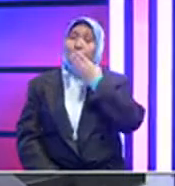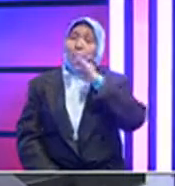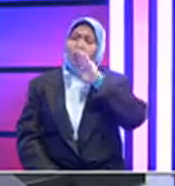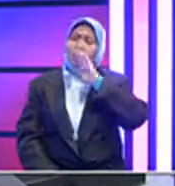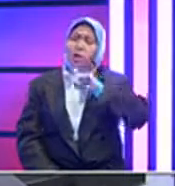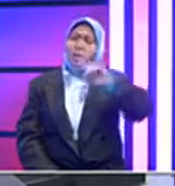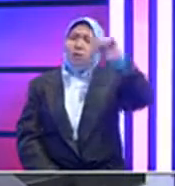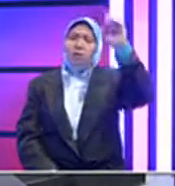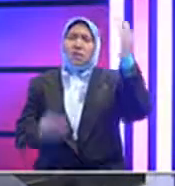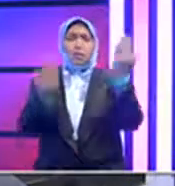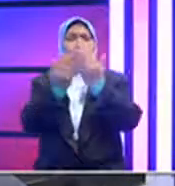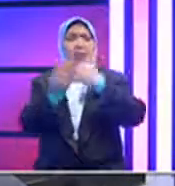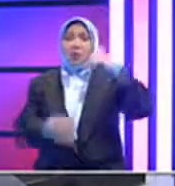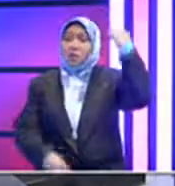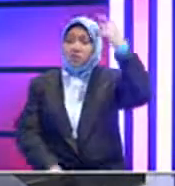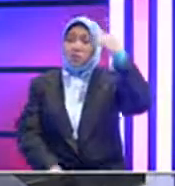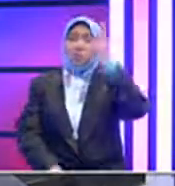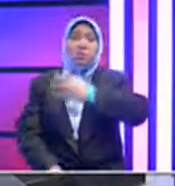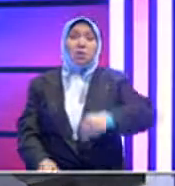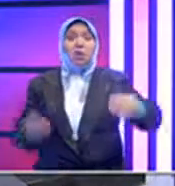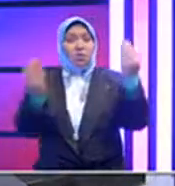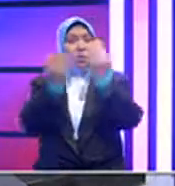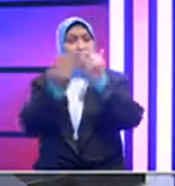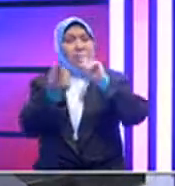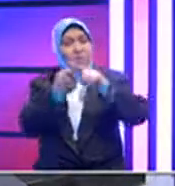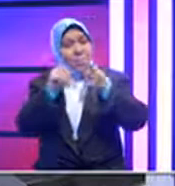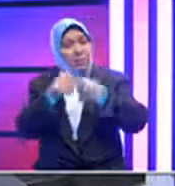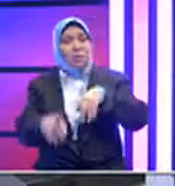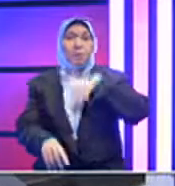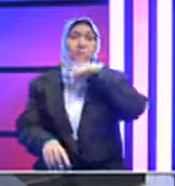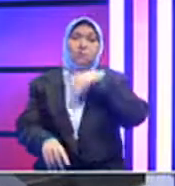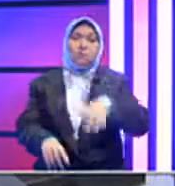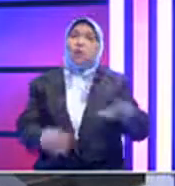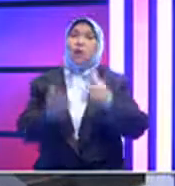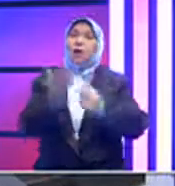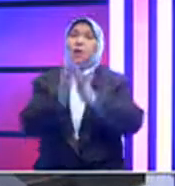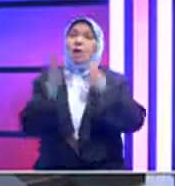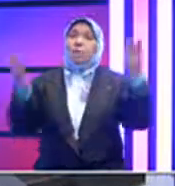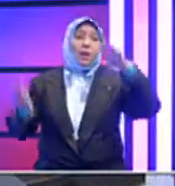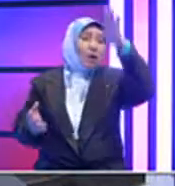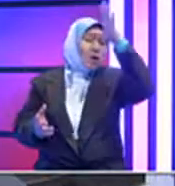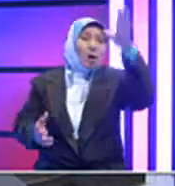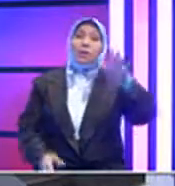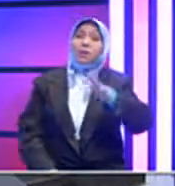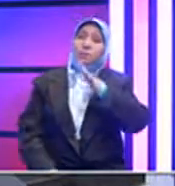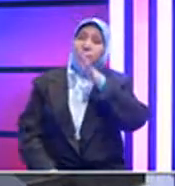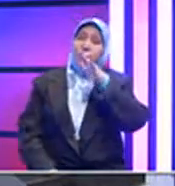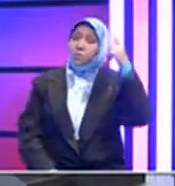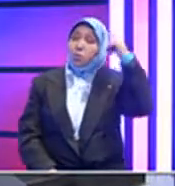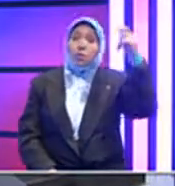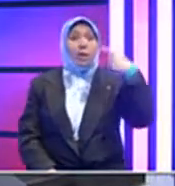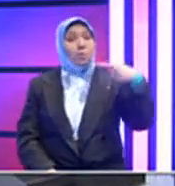wassalamu ala rasulillah wa ala alihi washohbihi waman wah wah Ada apa kabar Ayah Ayah Ibu tonton